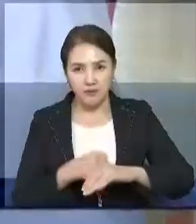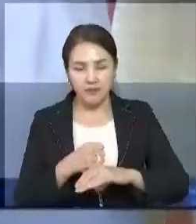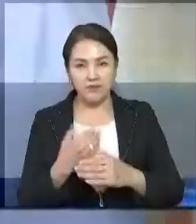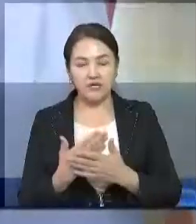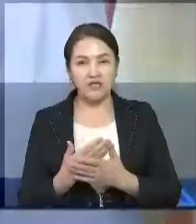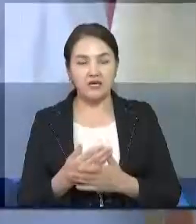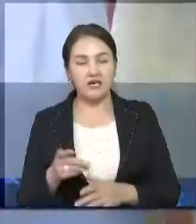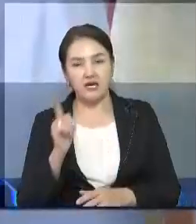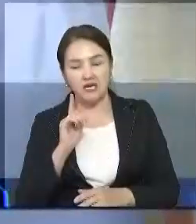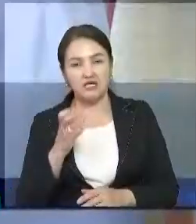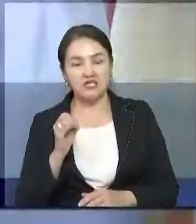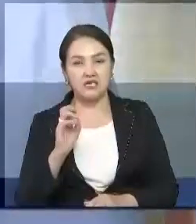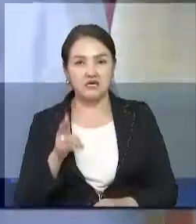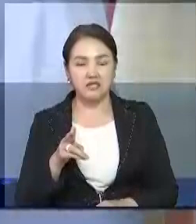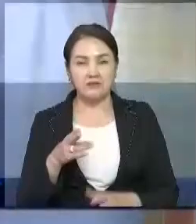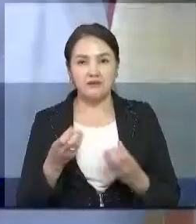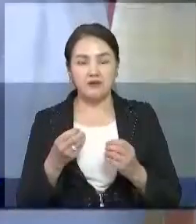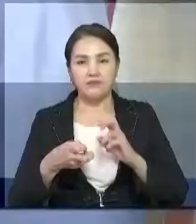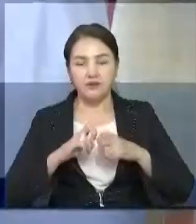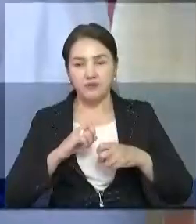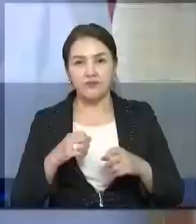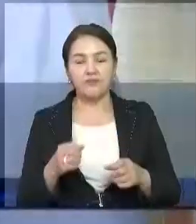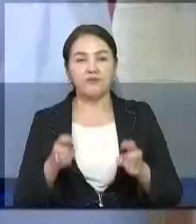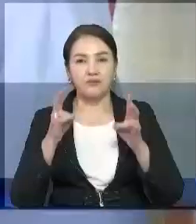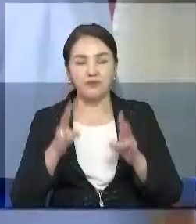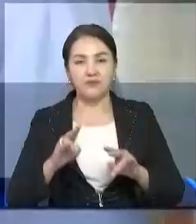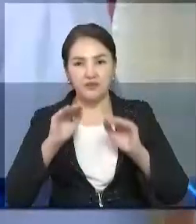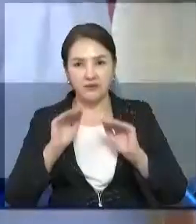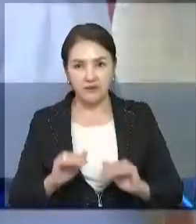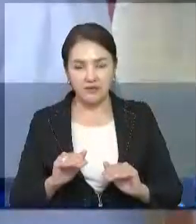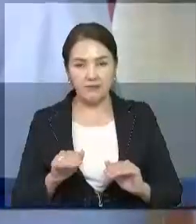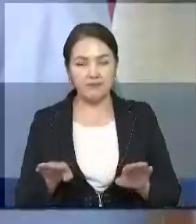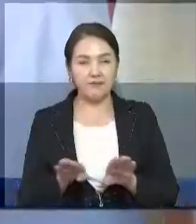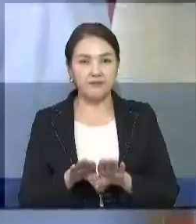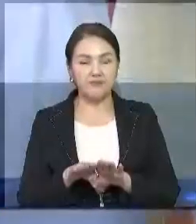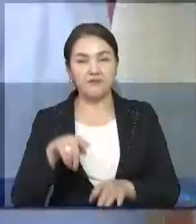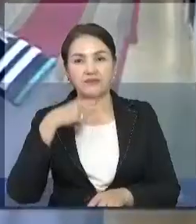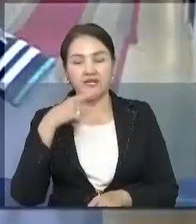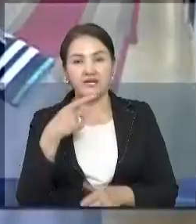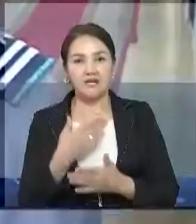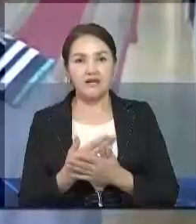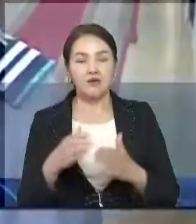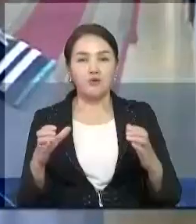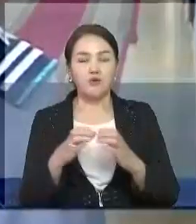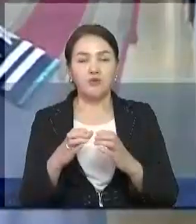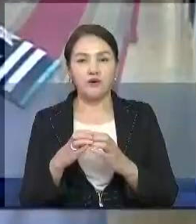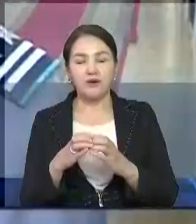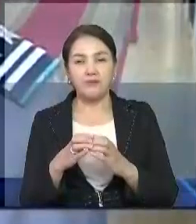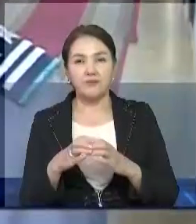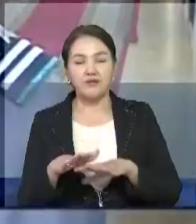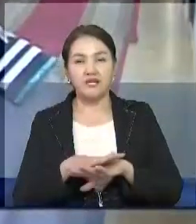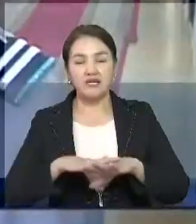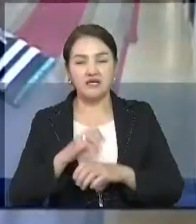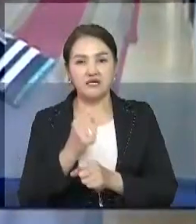ұрлық, қарақшылық және бұзақылық қылмыстары төмендеп отыр. Сонымен қатар айтып өтетін болсақ, қоғамдық орында